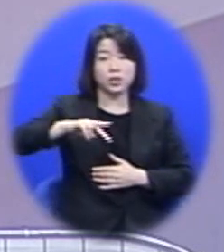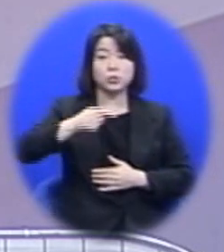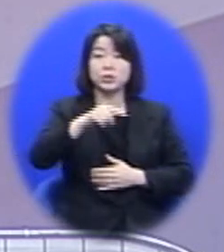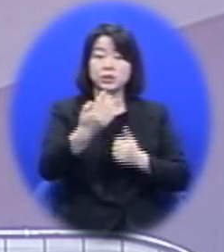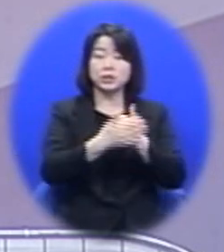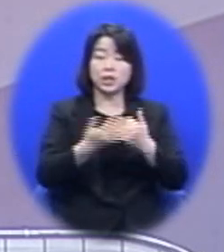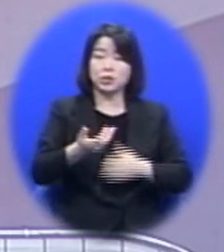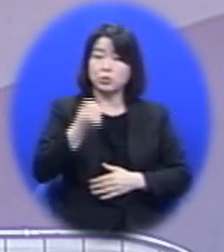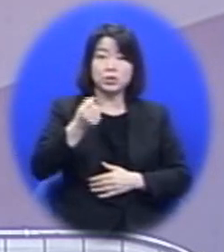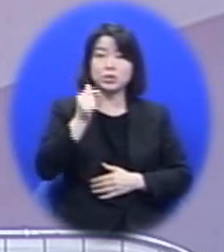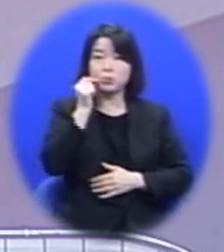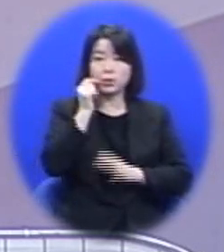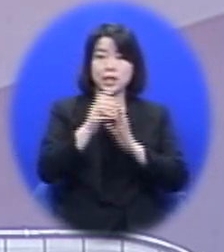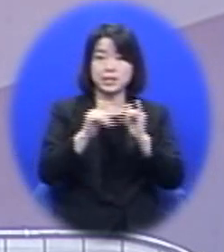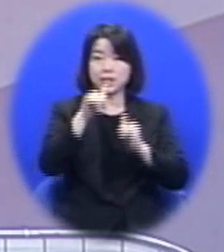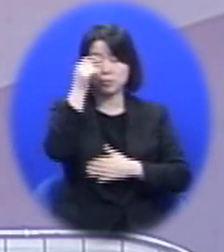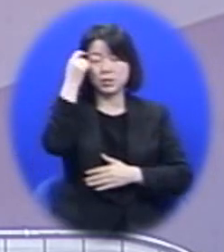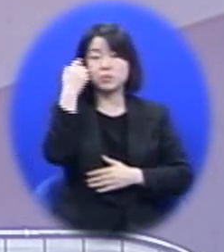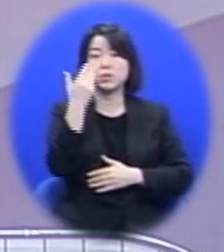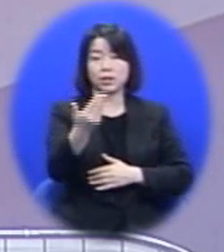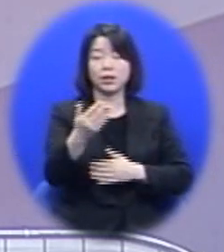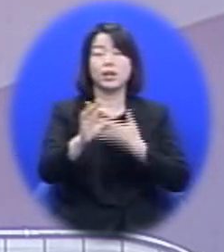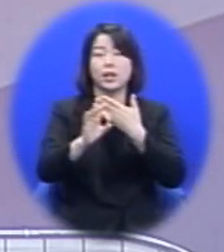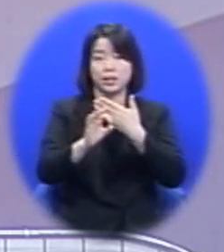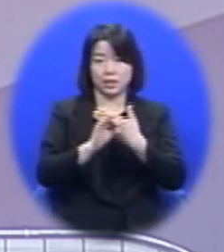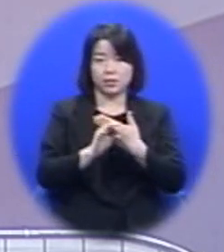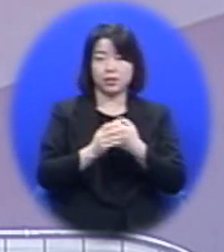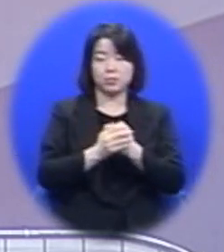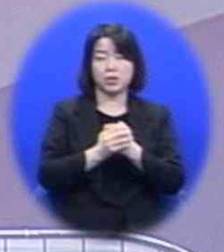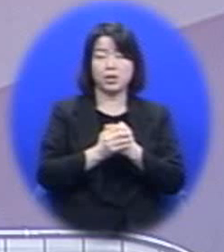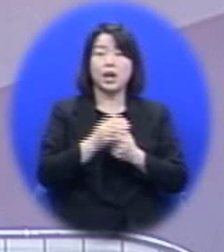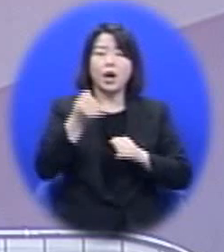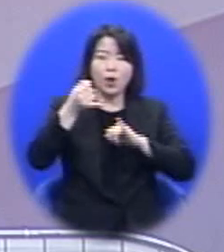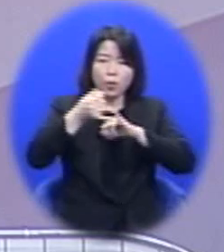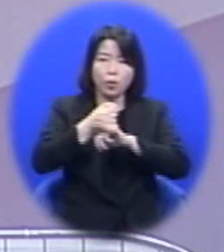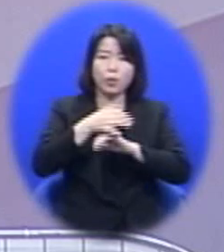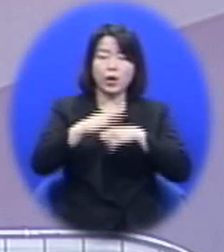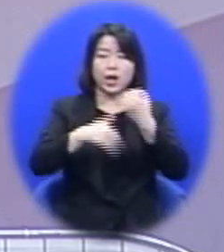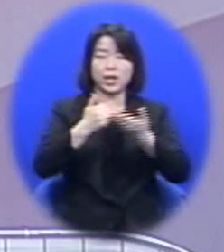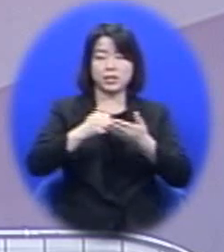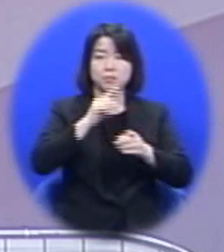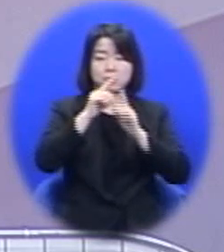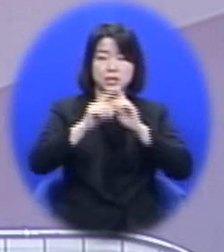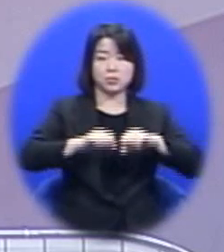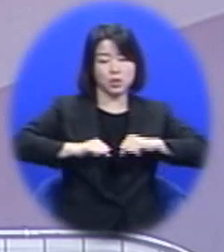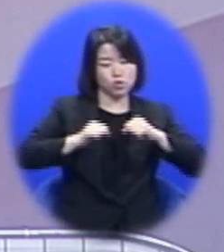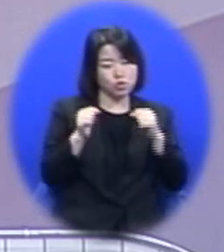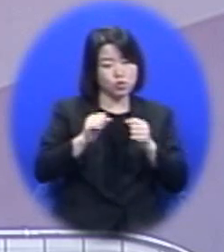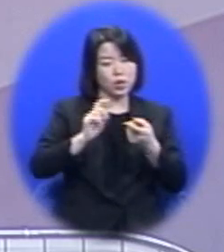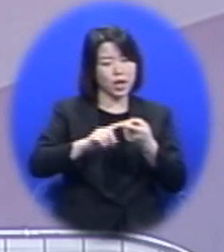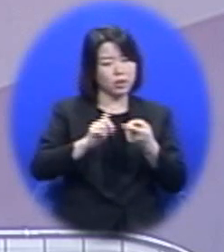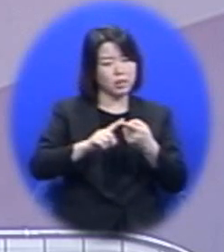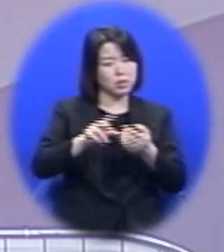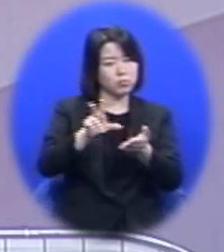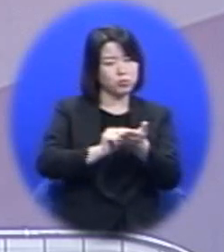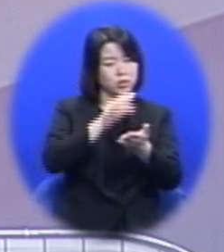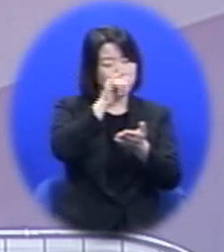있으십니까? 그렇다면 여러분 틀림없이 하나님의 말씀에 순종하는 데 문제가 있을 겁니다.